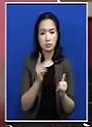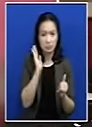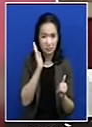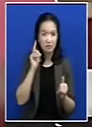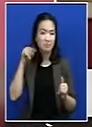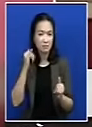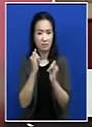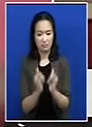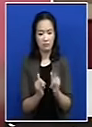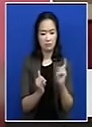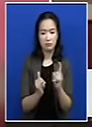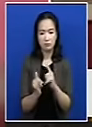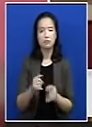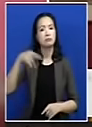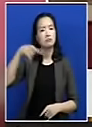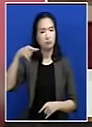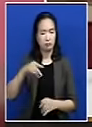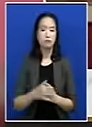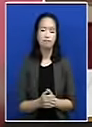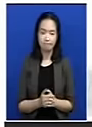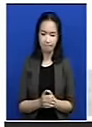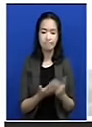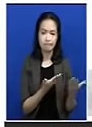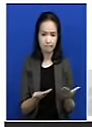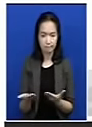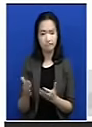ทันทพัฒน์ฮ้อแสงชัยเป็นกรณีพิเศษจึ